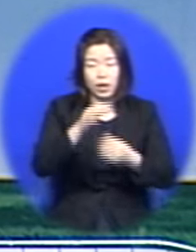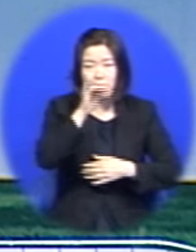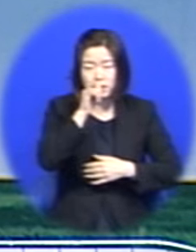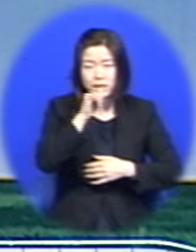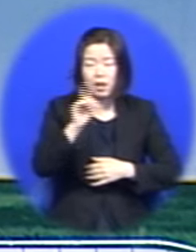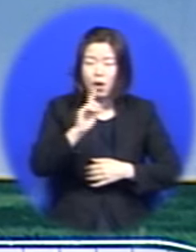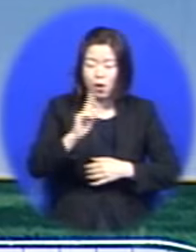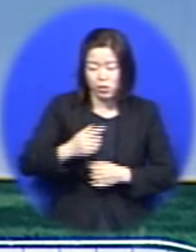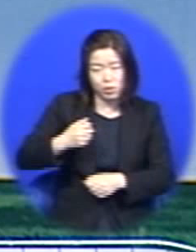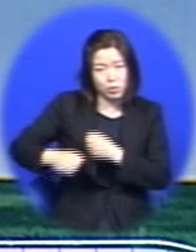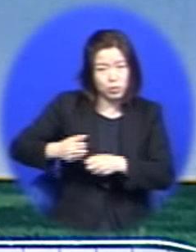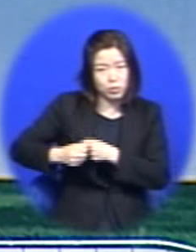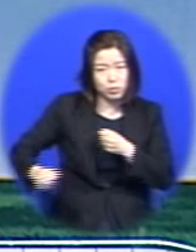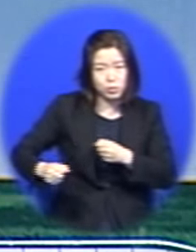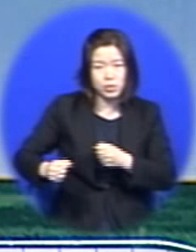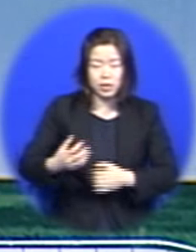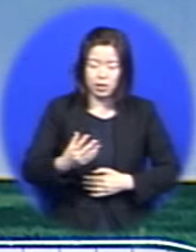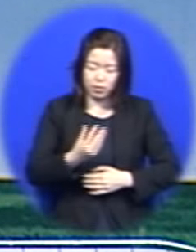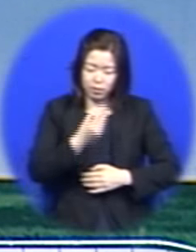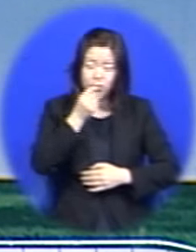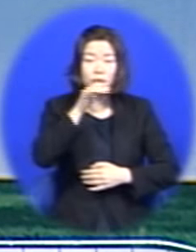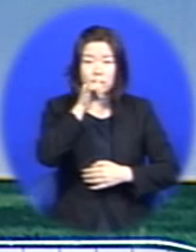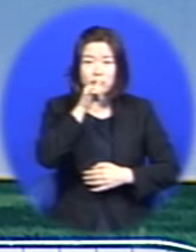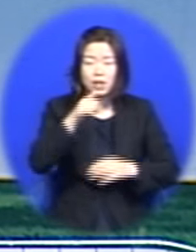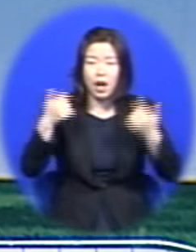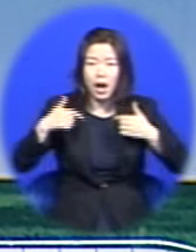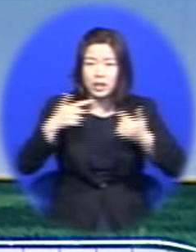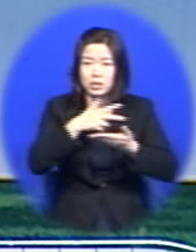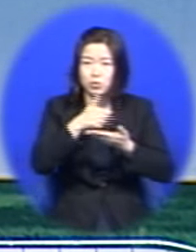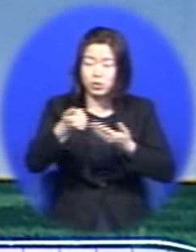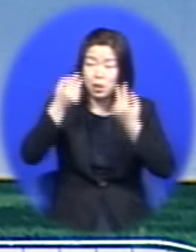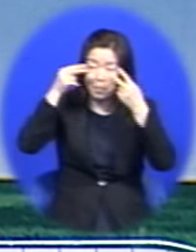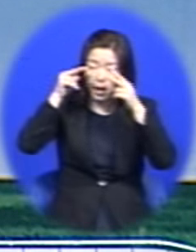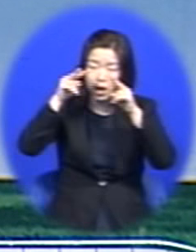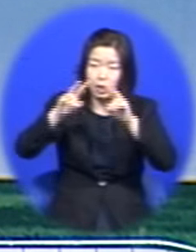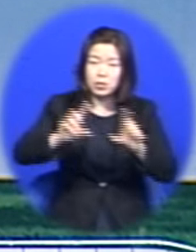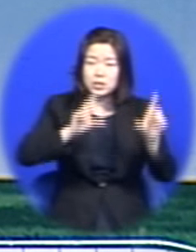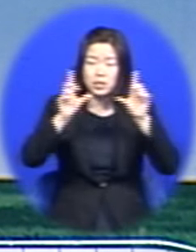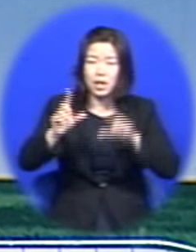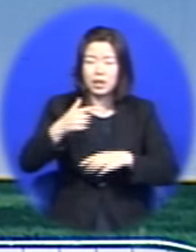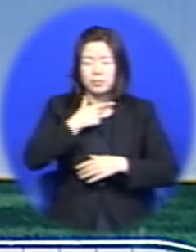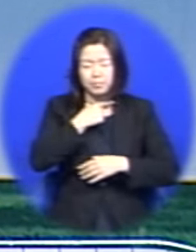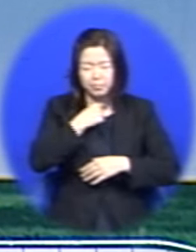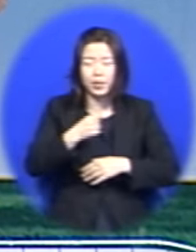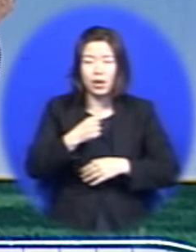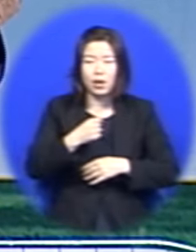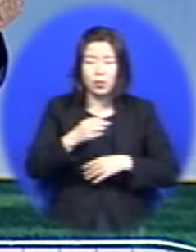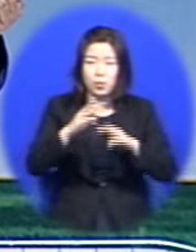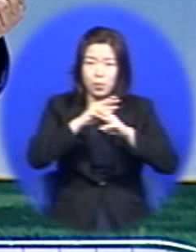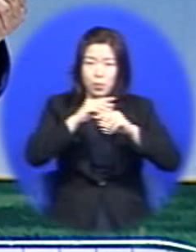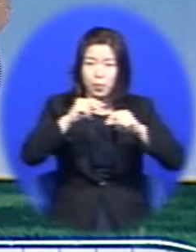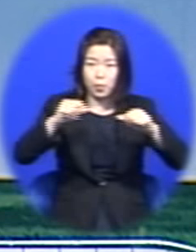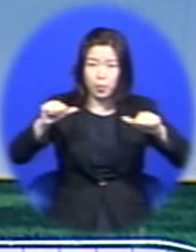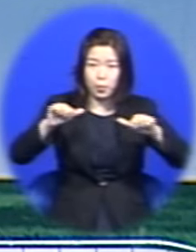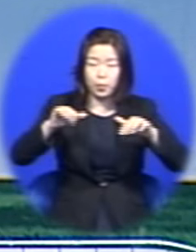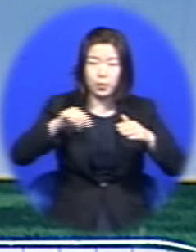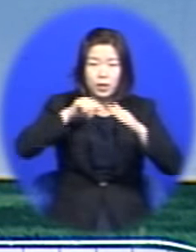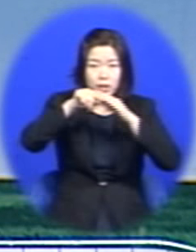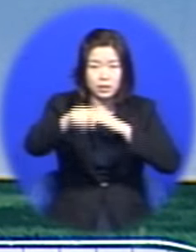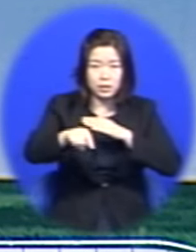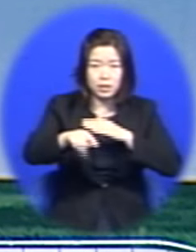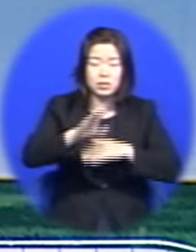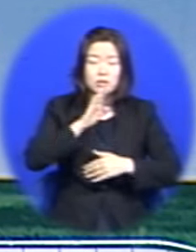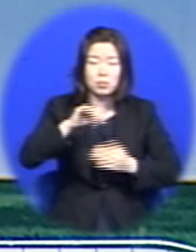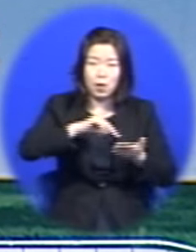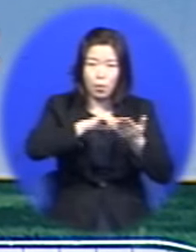경건한 사람이었는데 그는 늘 주님만 바라보며 살기를 갈망하고 그는 사막에 들어가서 정말